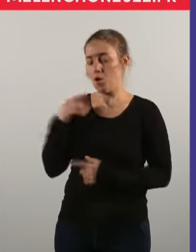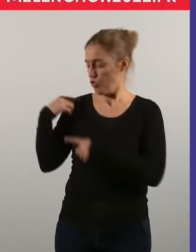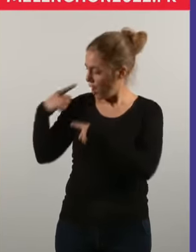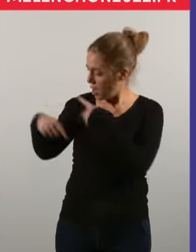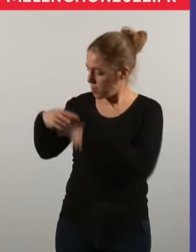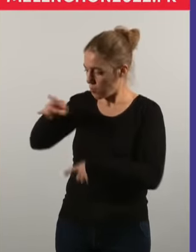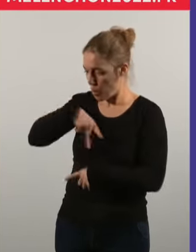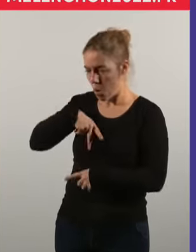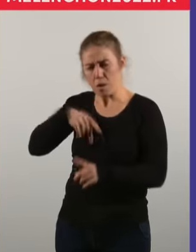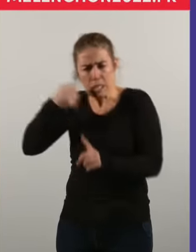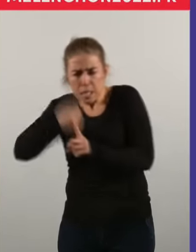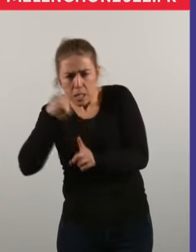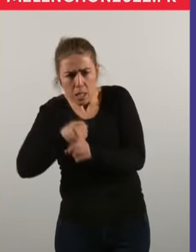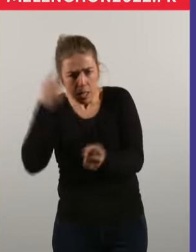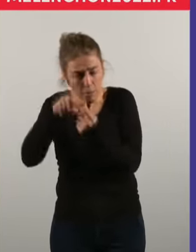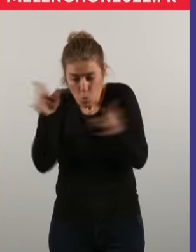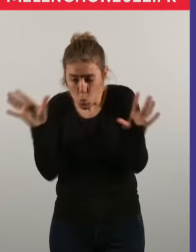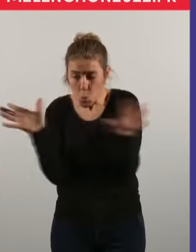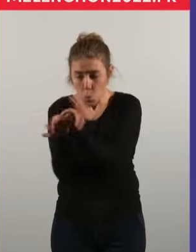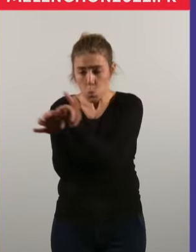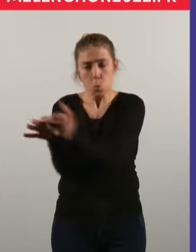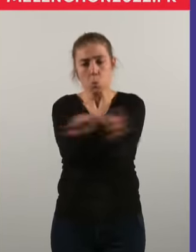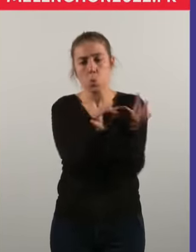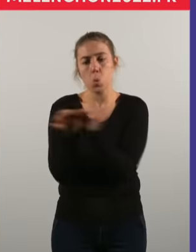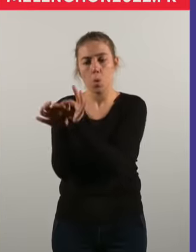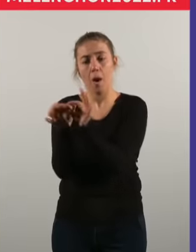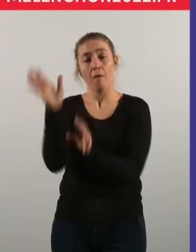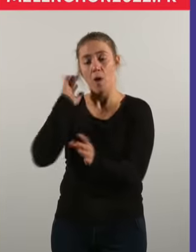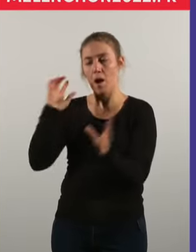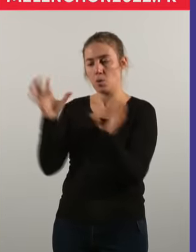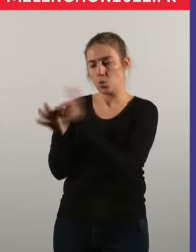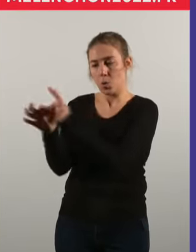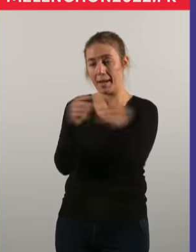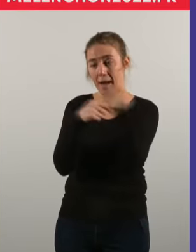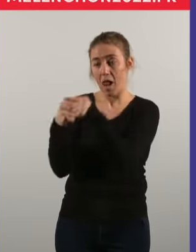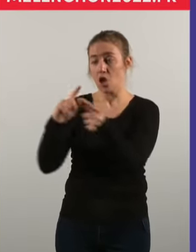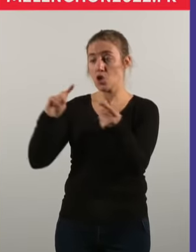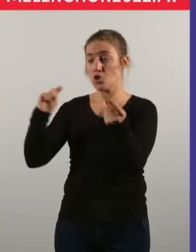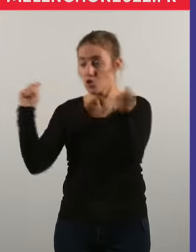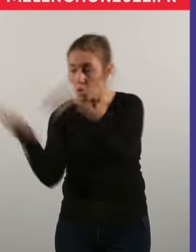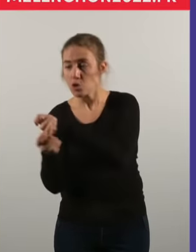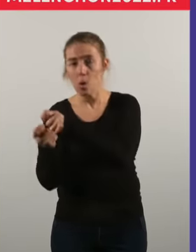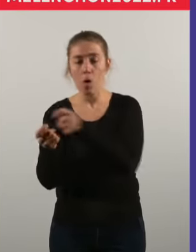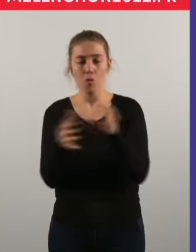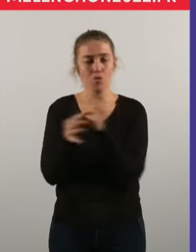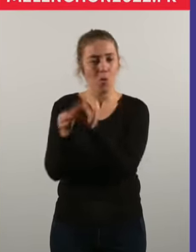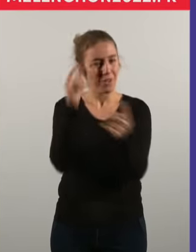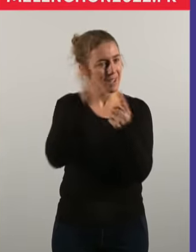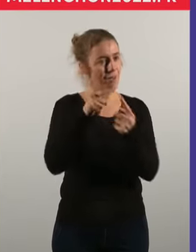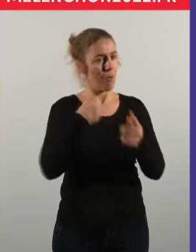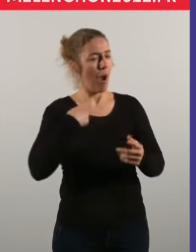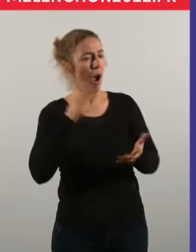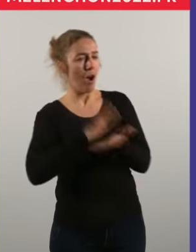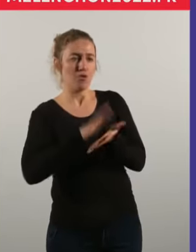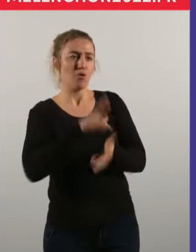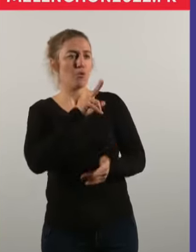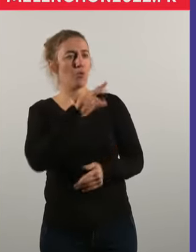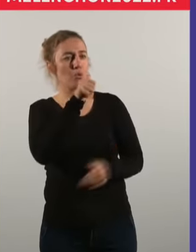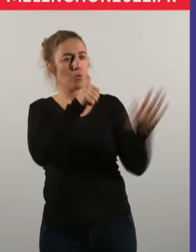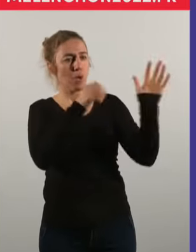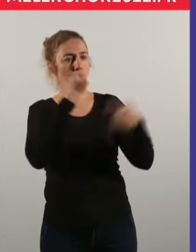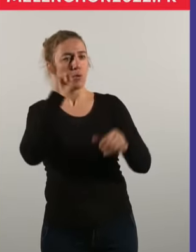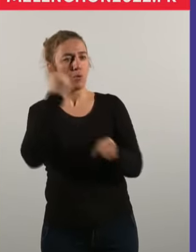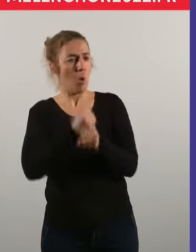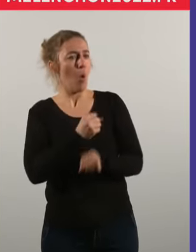s'est battu pour l'union. Mais à l'époque, l'union, c'était le changement. Tu faisais l'union pour avoir ta retraite à 60 ans. Et quand